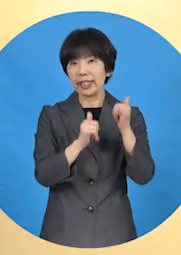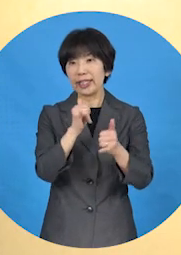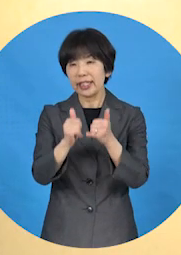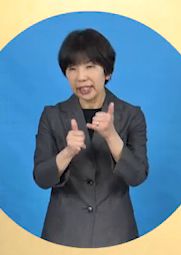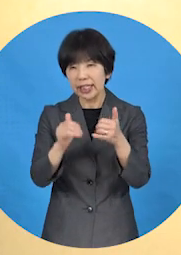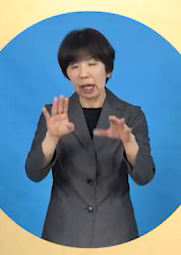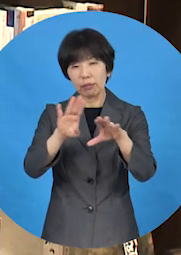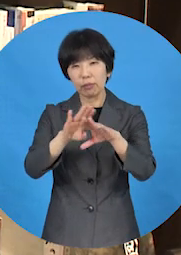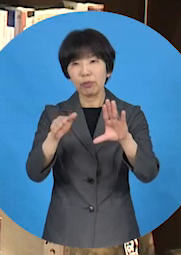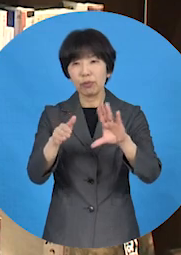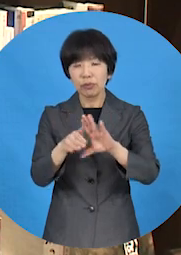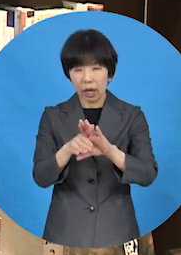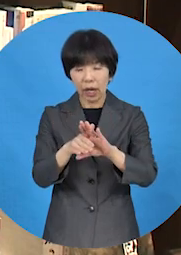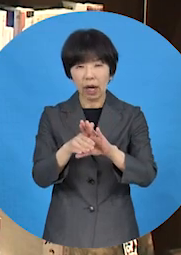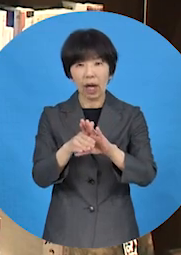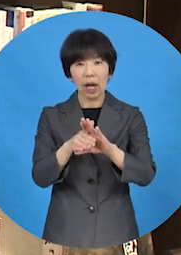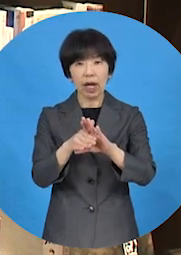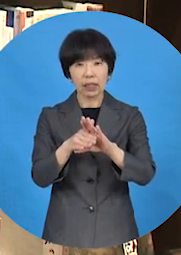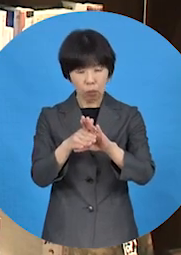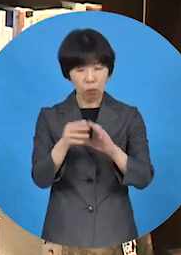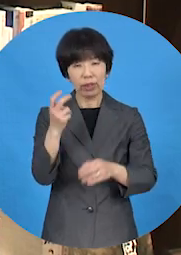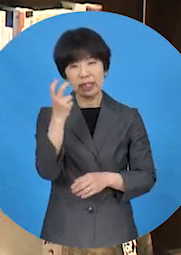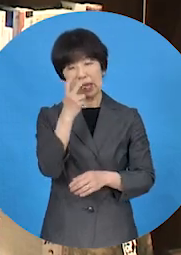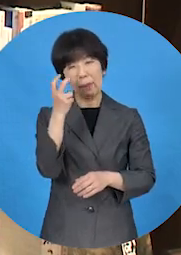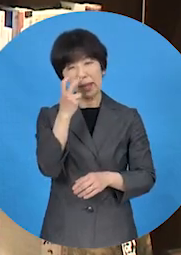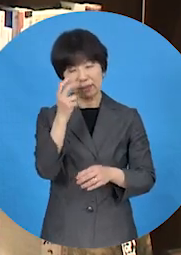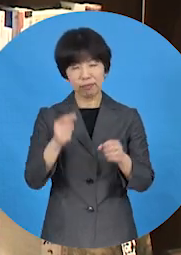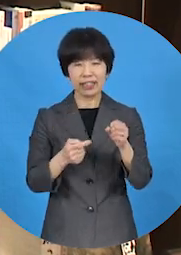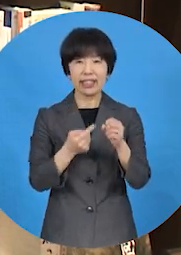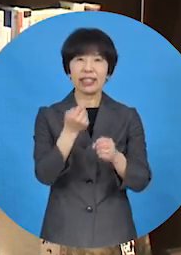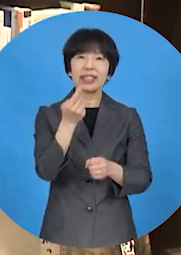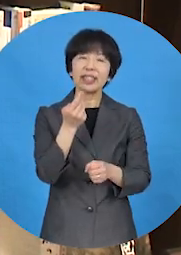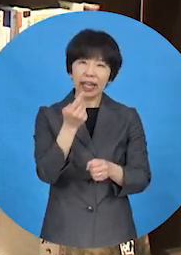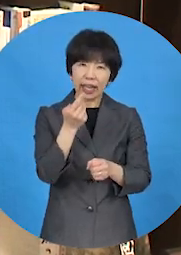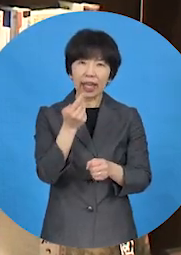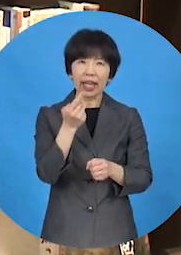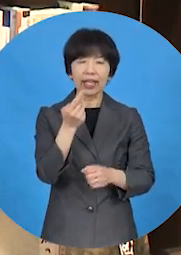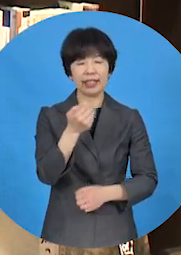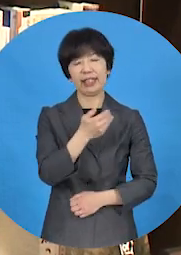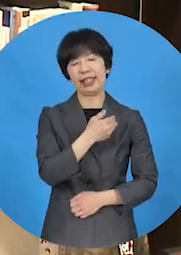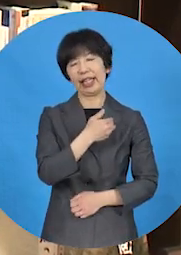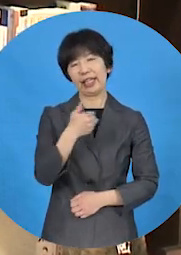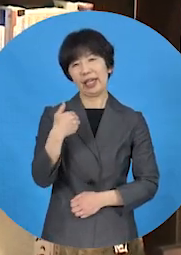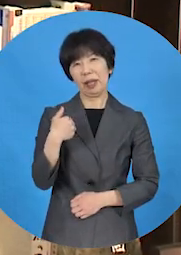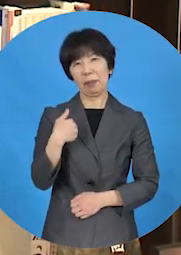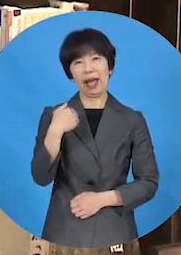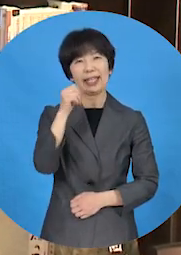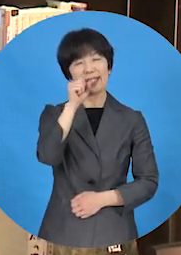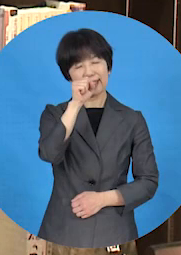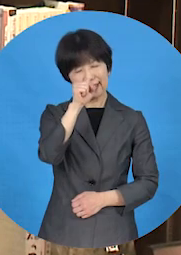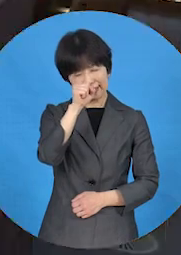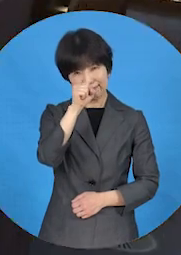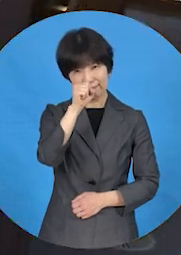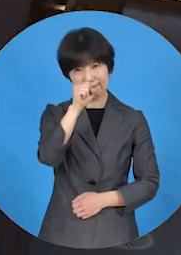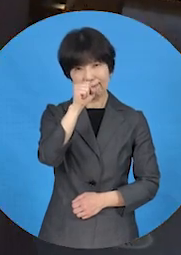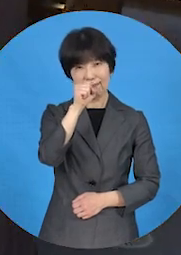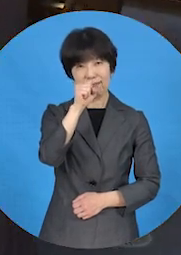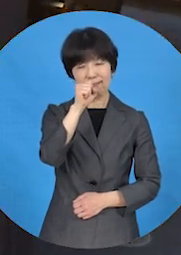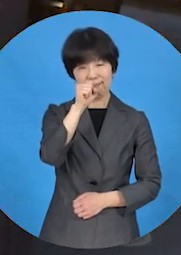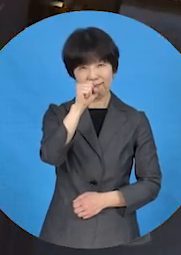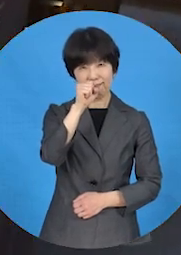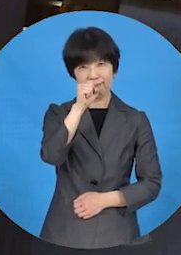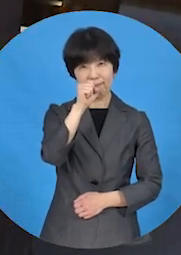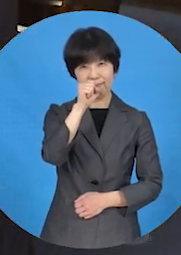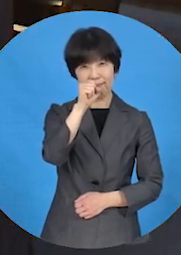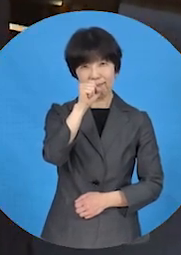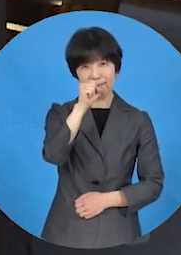であるだとか調べ物であるだとか、そういったところにこう広げていく、そういったきっかけになるような活用の仕方